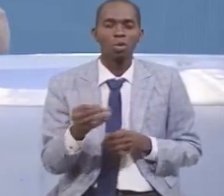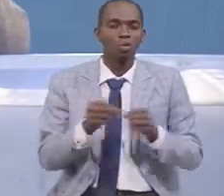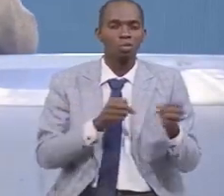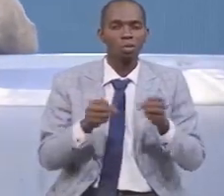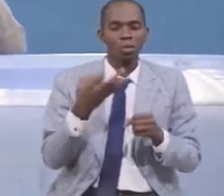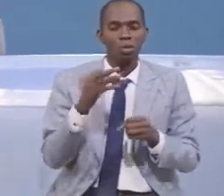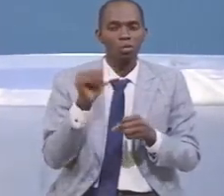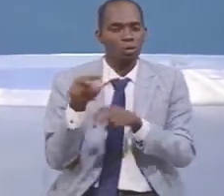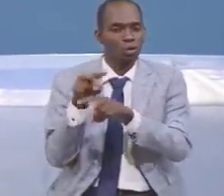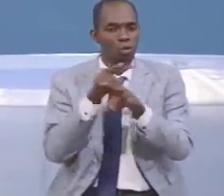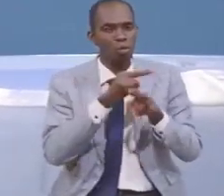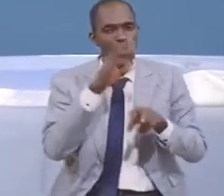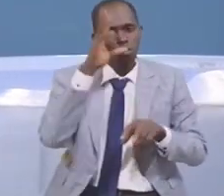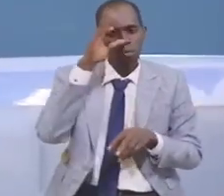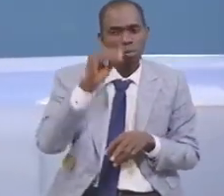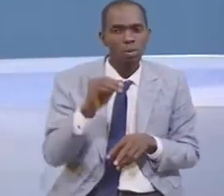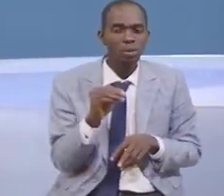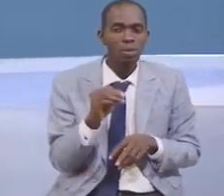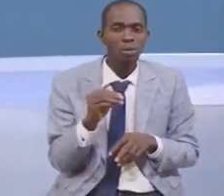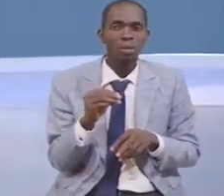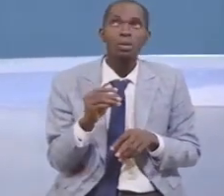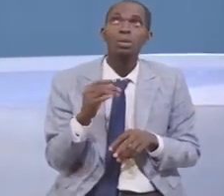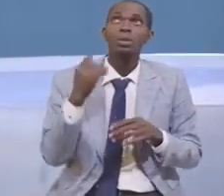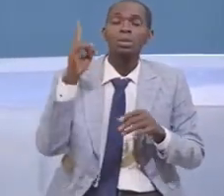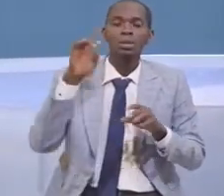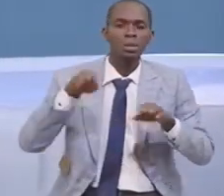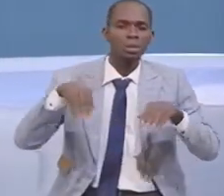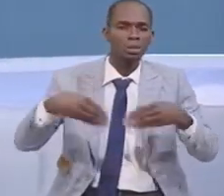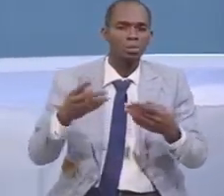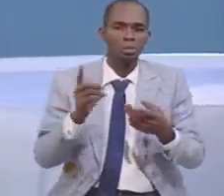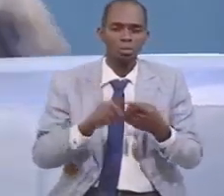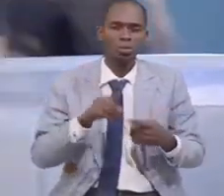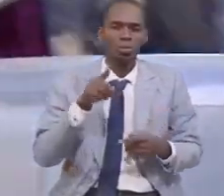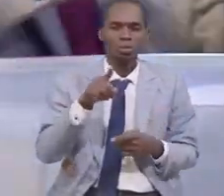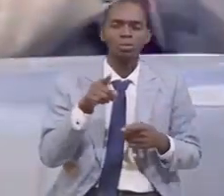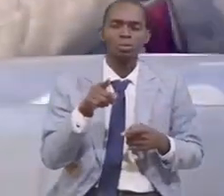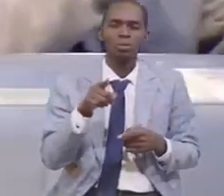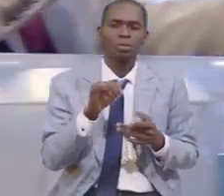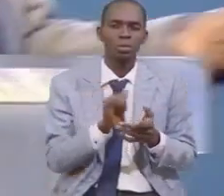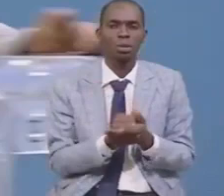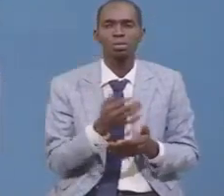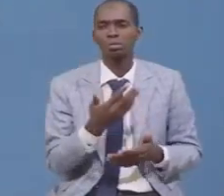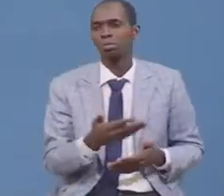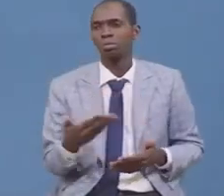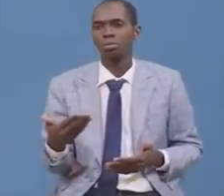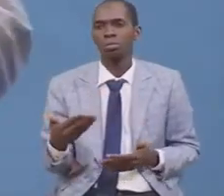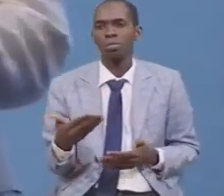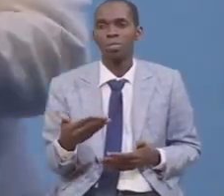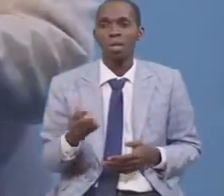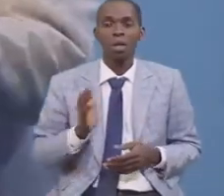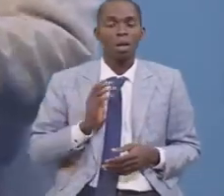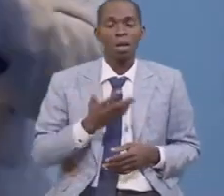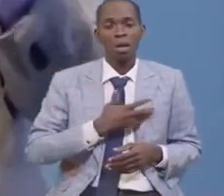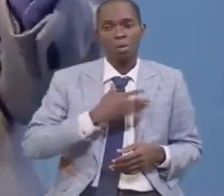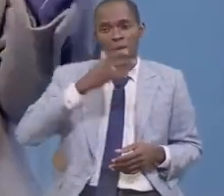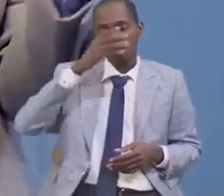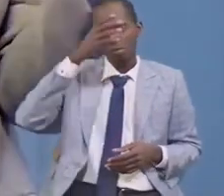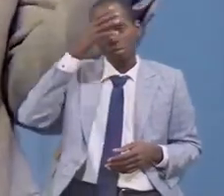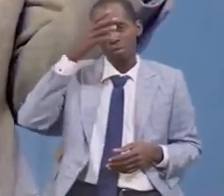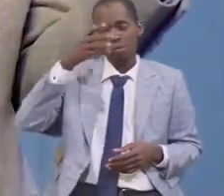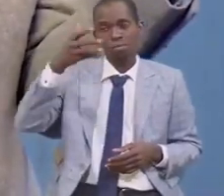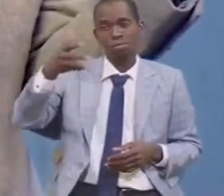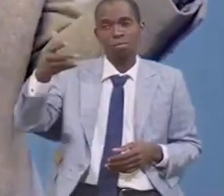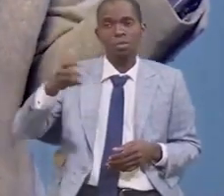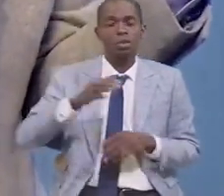గమనించే కావలివాని ఆయుధాలు. He's giving you that weapon. ఆయన ఆయుధాన్ని మీకు ఇచ్చారు. Our forefathers did not have the whole